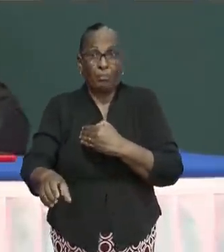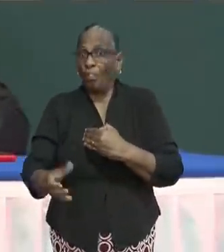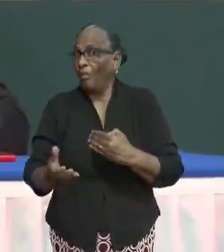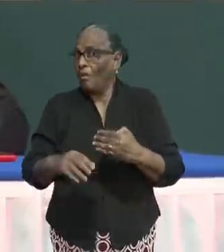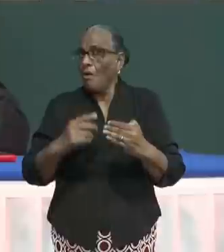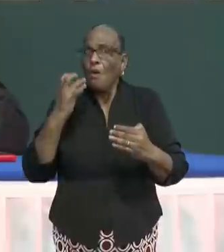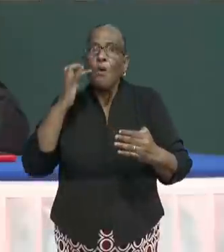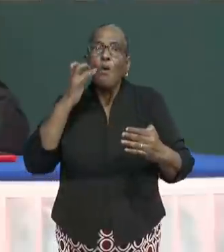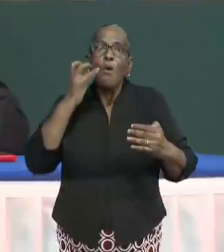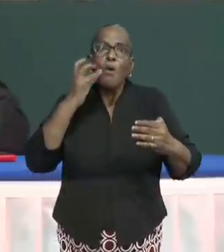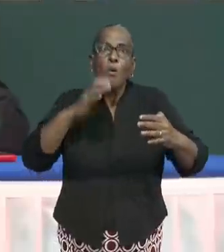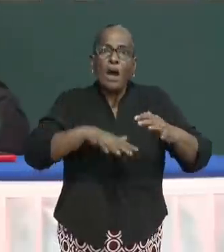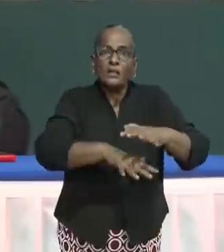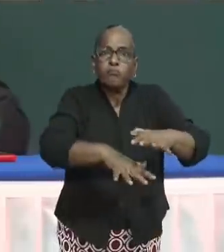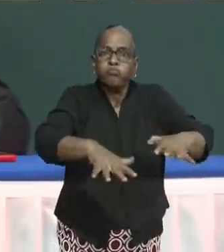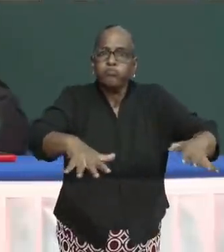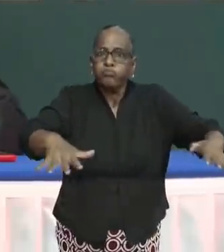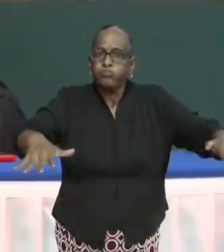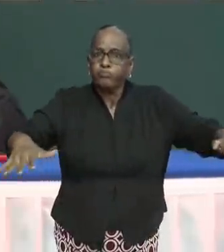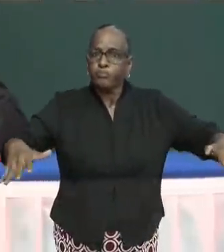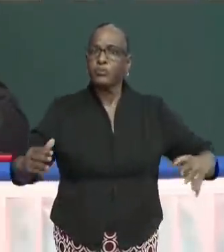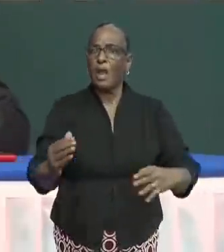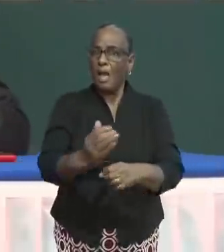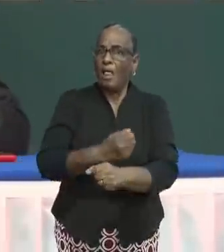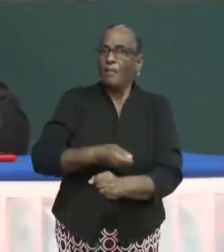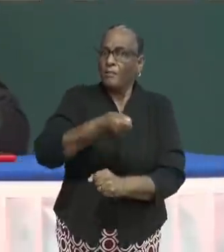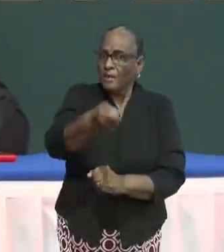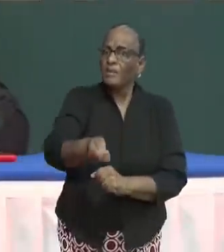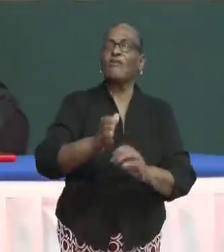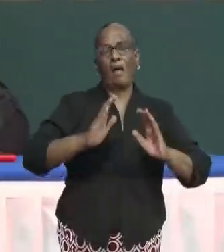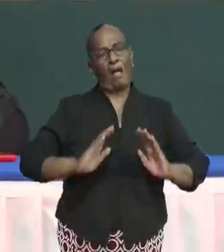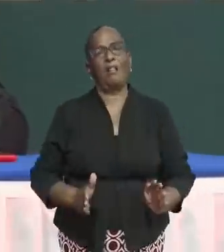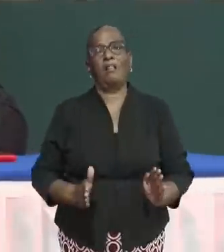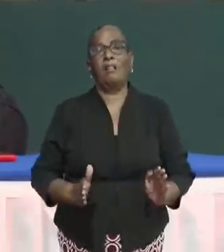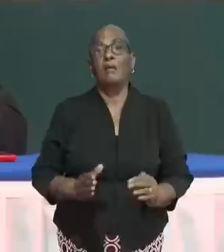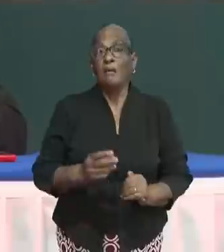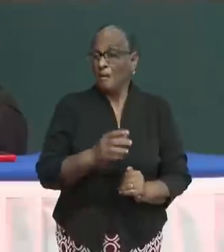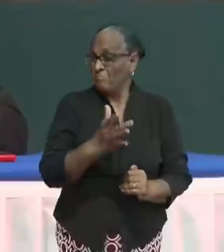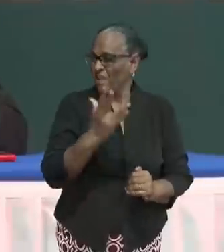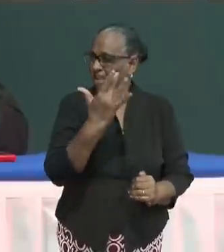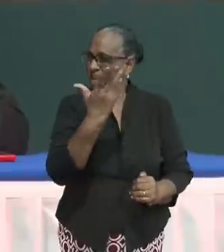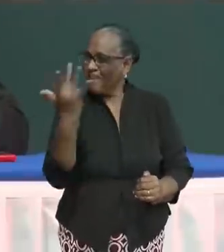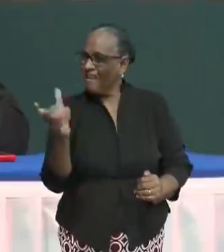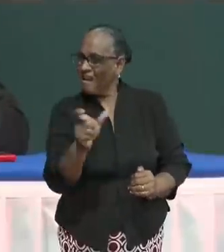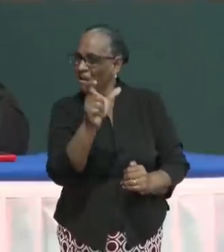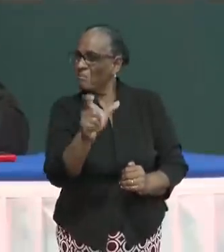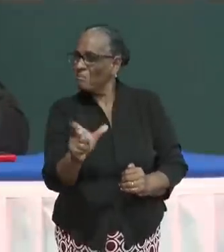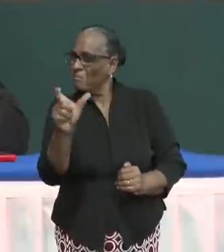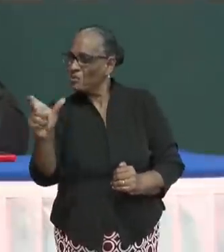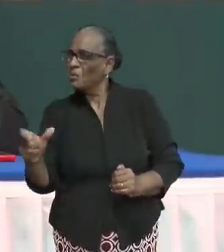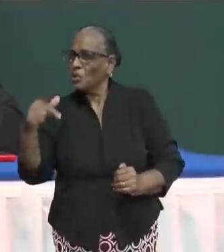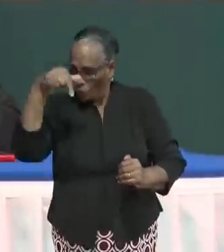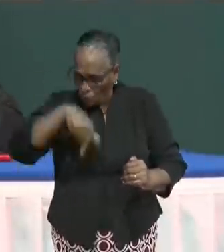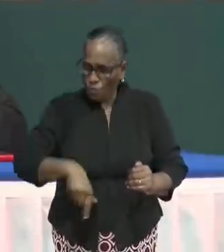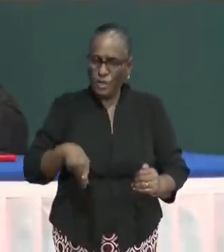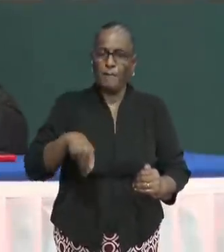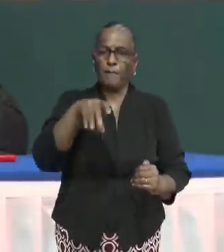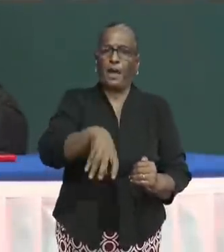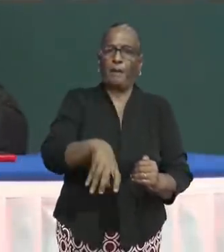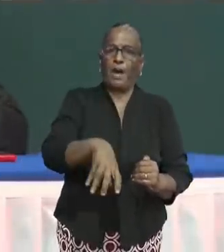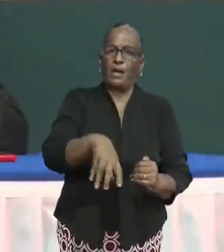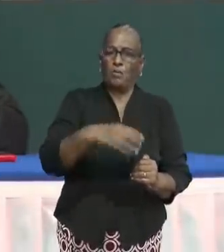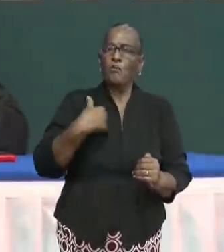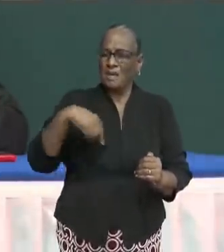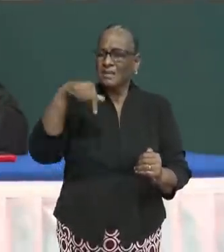en die wekba. Oktu usabii dat wantufu de sma de inparamari boh, en de sma dat oktu